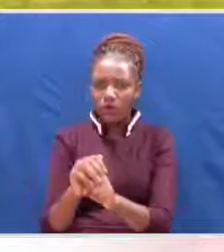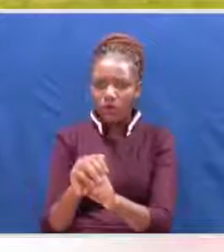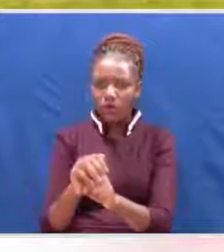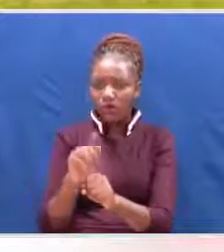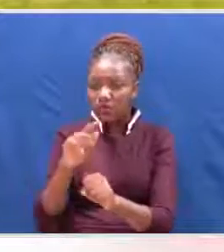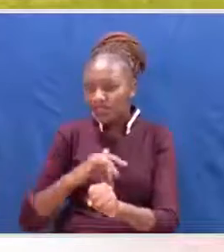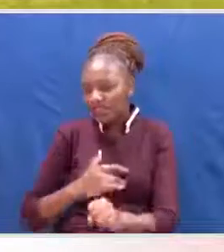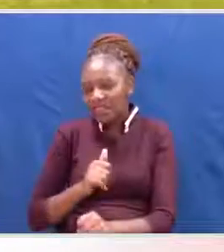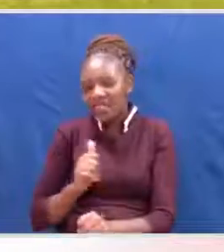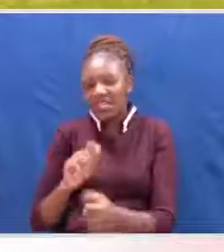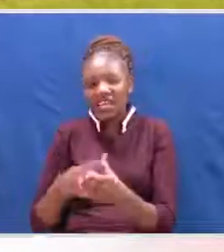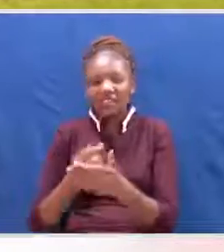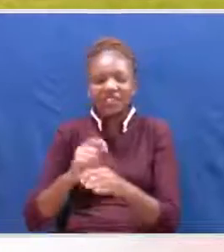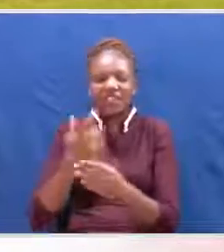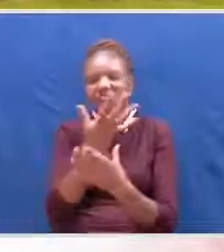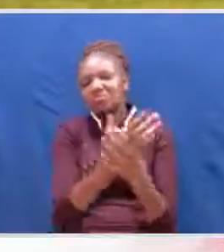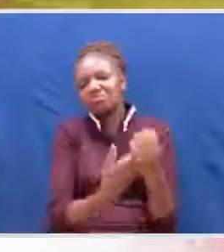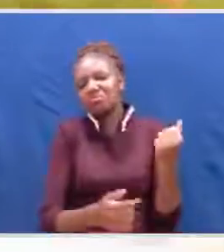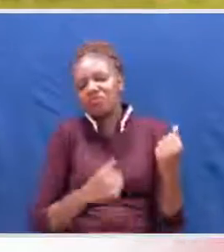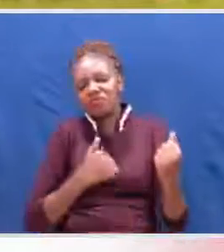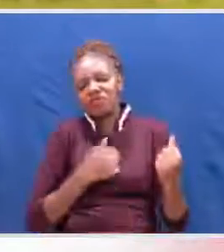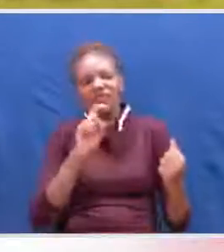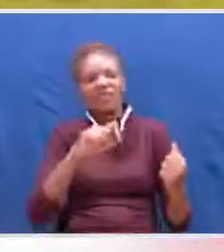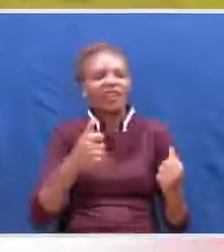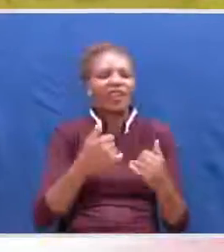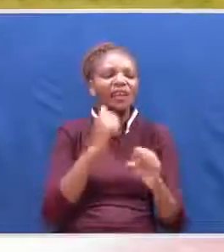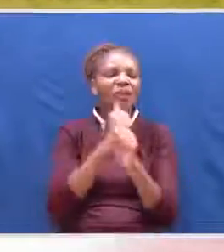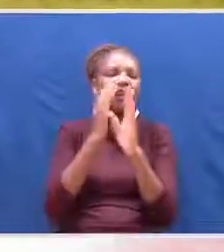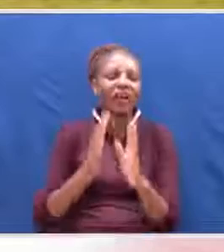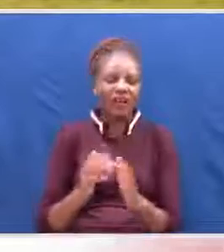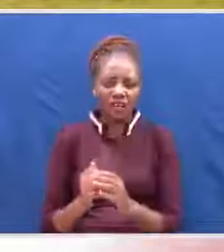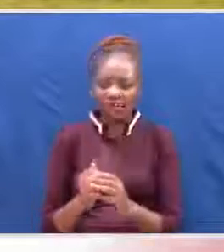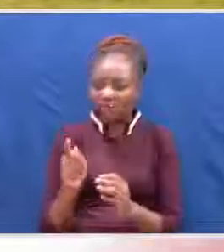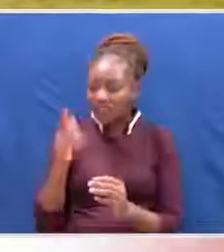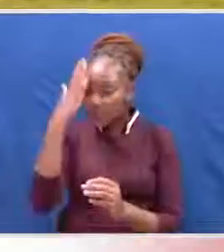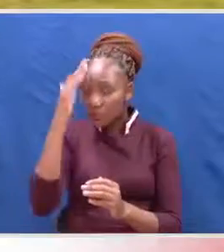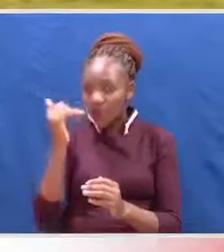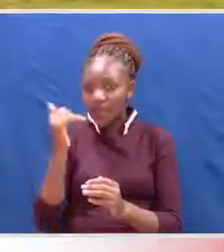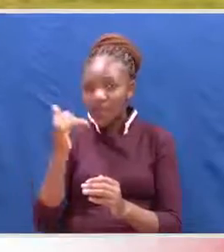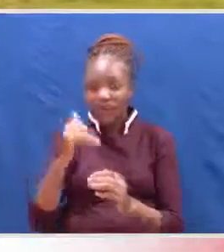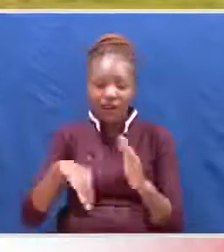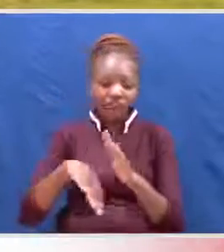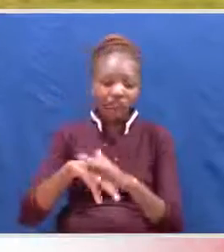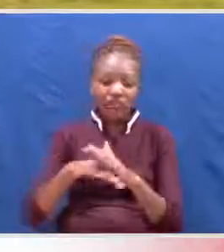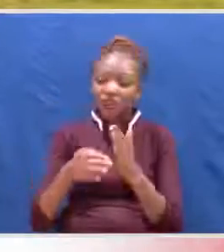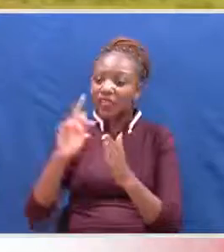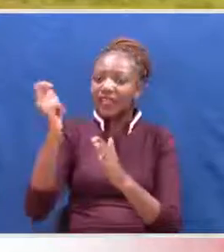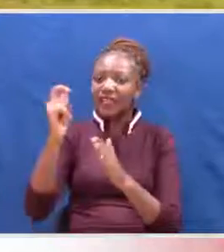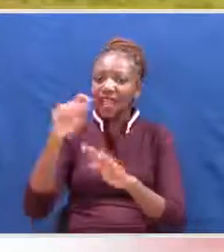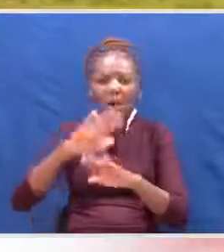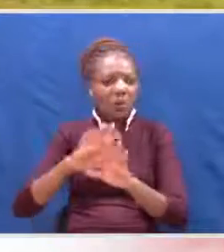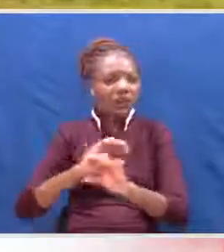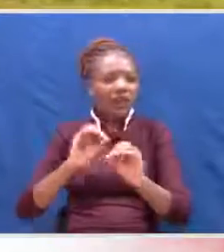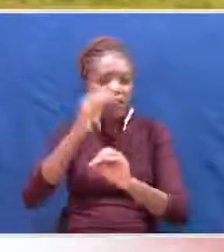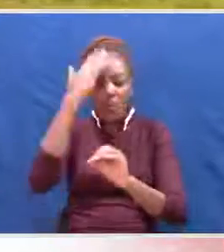sawa, wakati anaumia unamuona unahitaji mwingine. Unapata imechangia sana pia kudorora kwa mchezo hapa injini kwa sababu wachezaji wengi sana